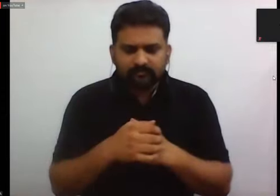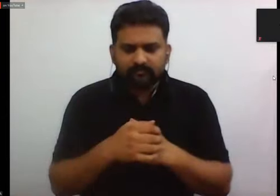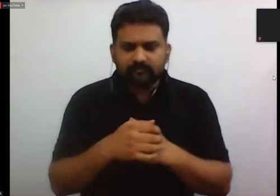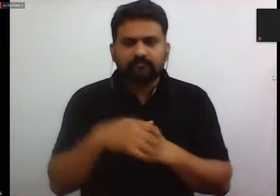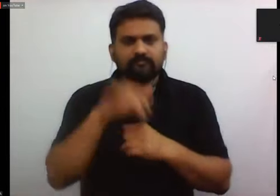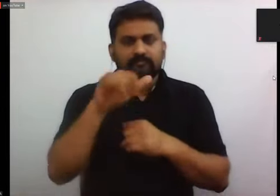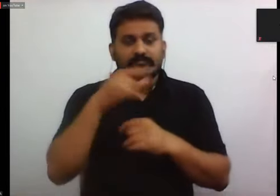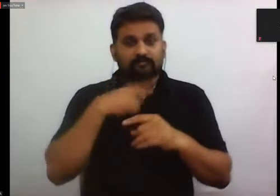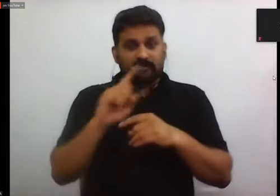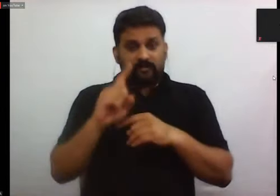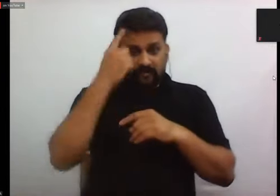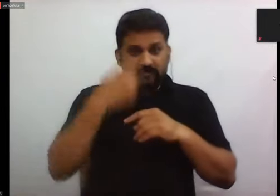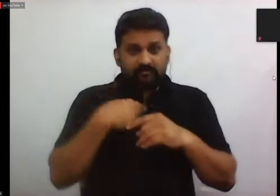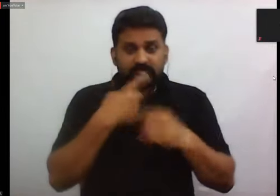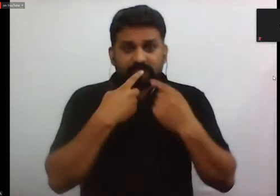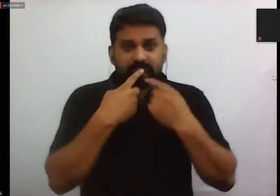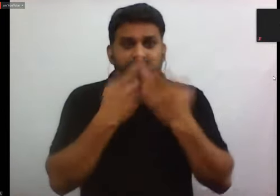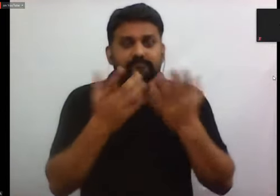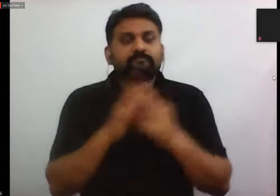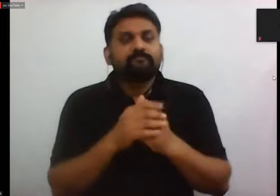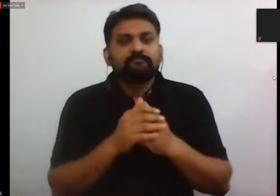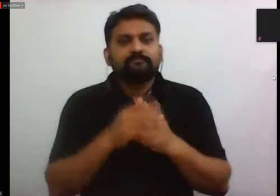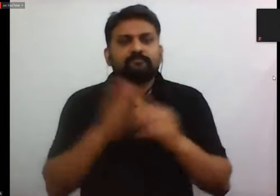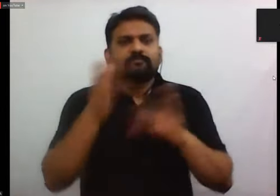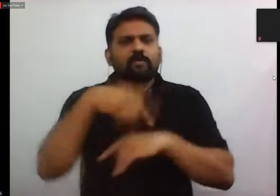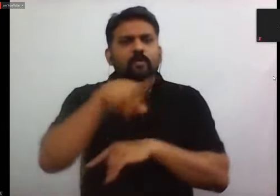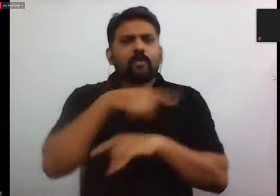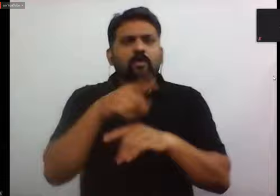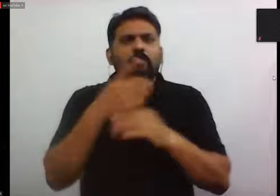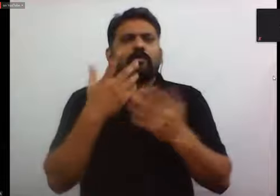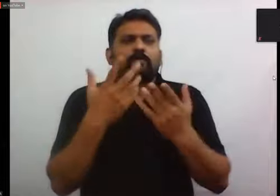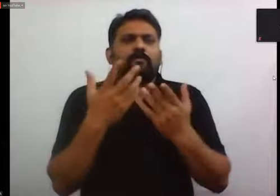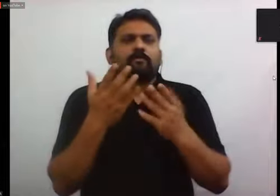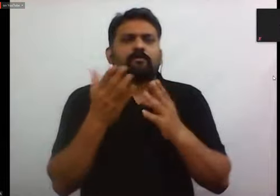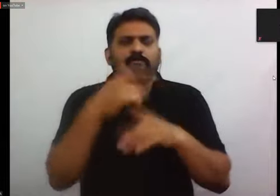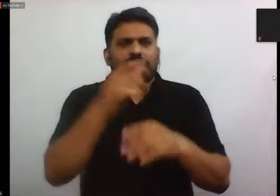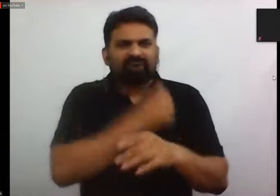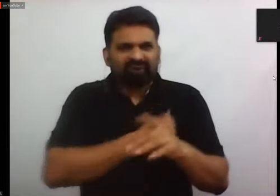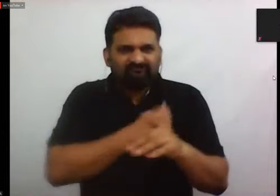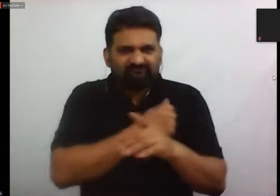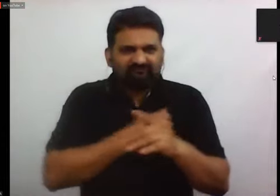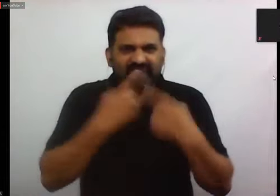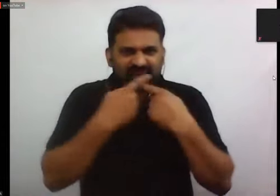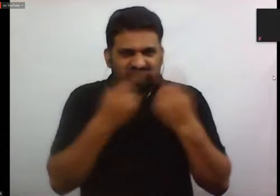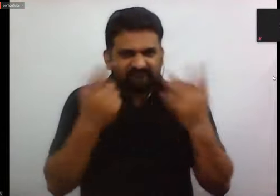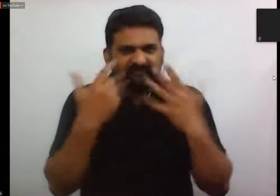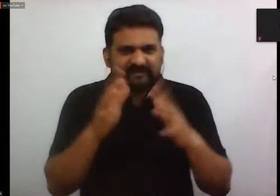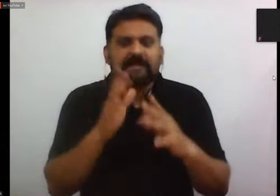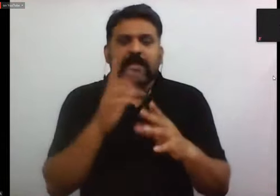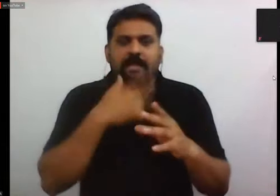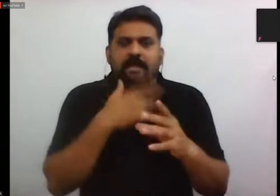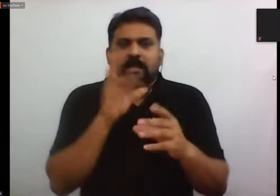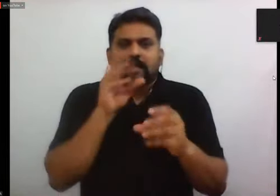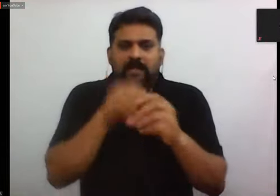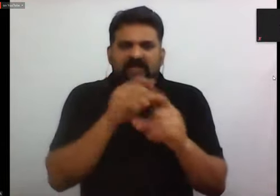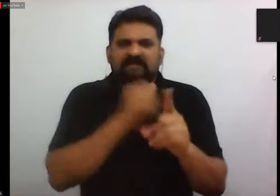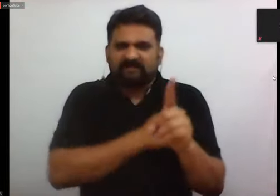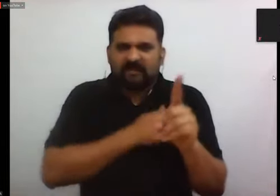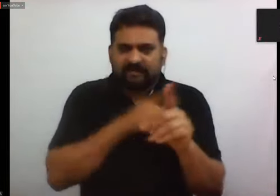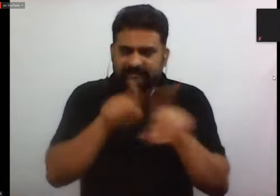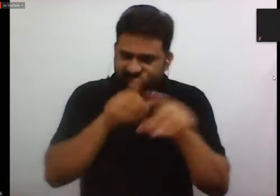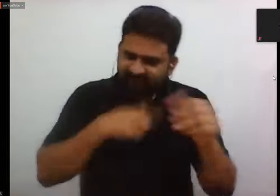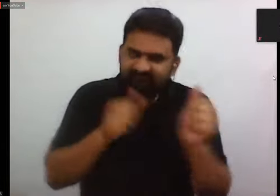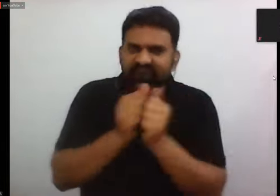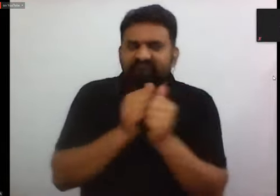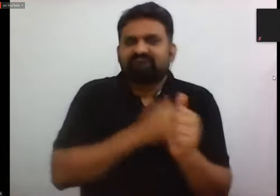सबसे पहले तो जैसा आपने यू अपोलोजाइज्ड, आई जॉइन यू इन अपोलोजाइजिंग ऑल